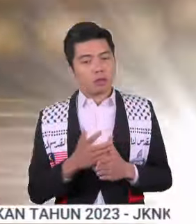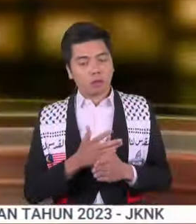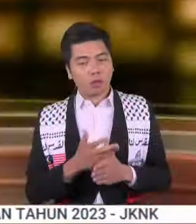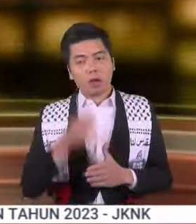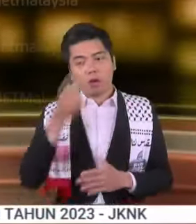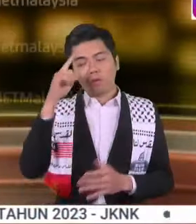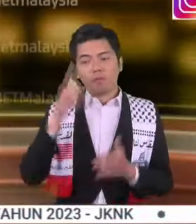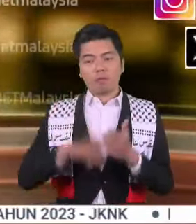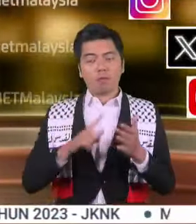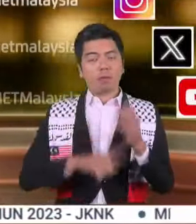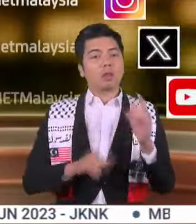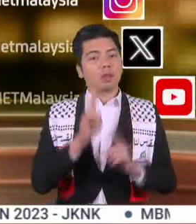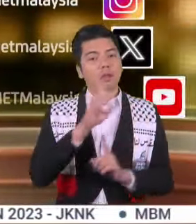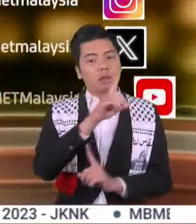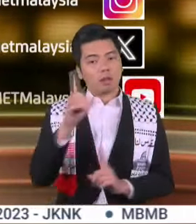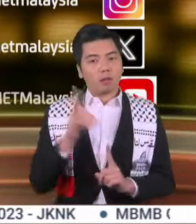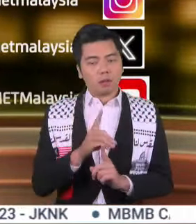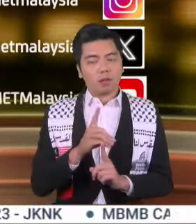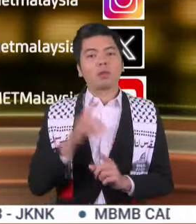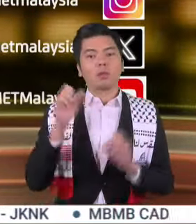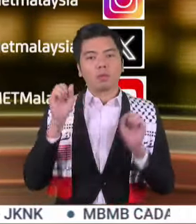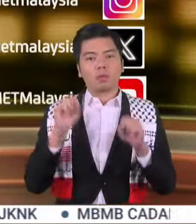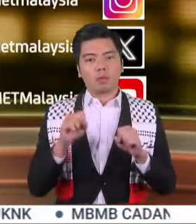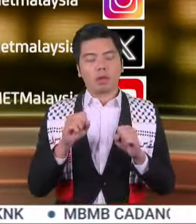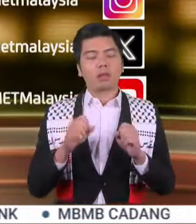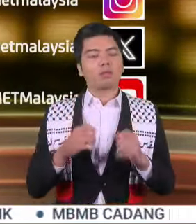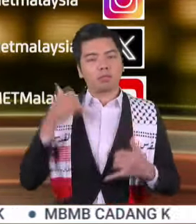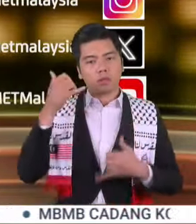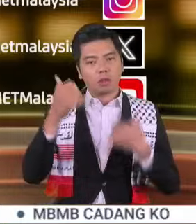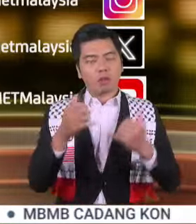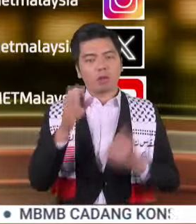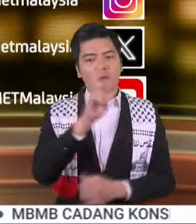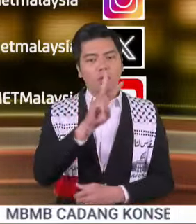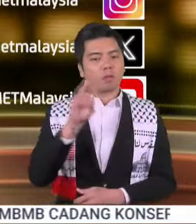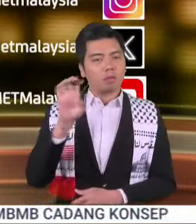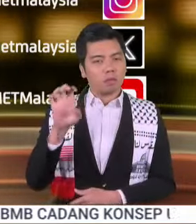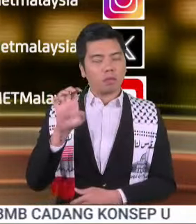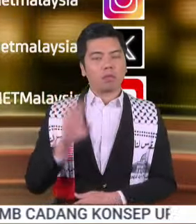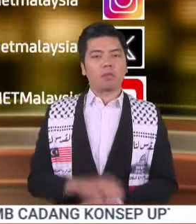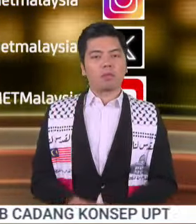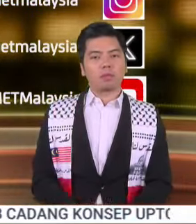mendapatkan informasi yang lebih terkini, anda boleh layari laman sesawang kami di